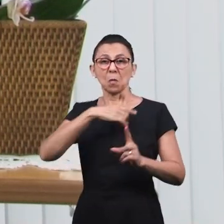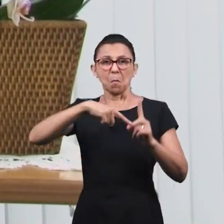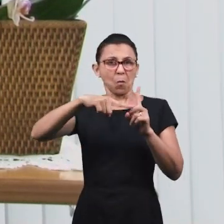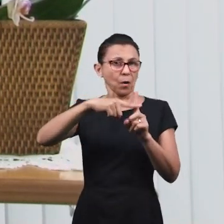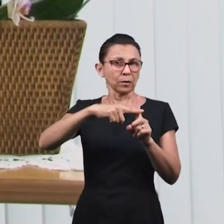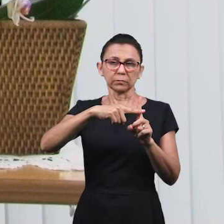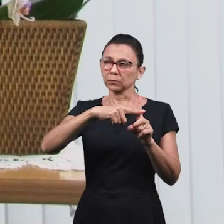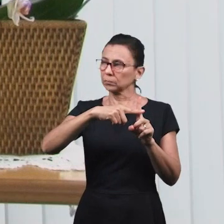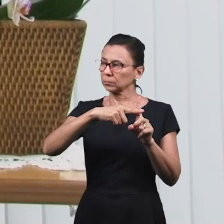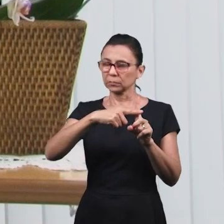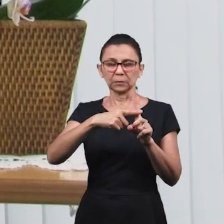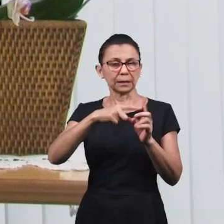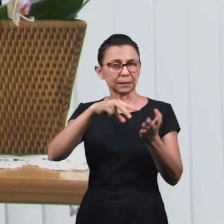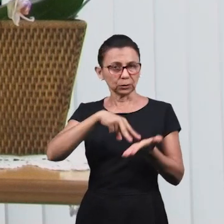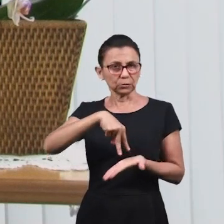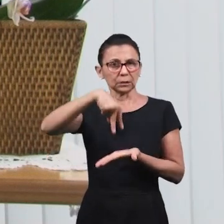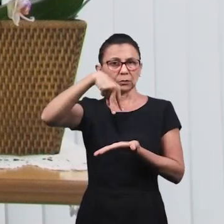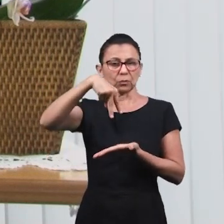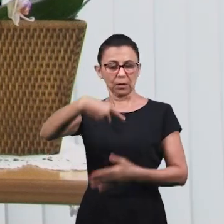C'était le message puissant.